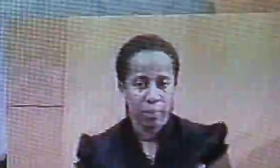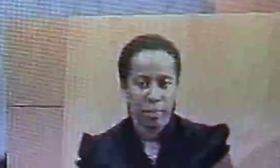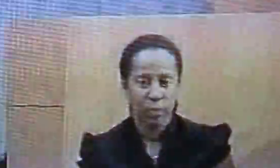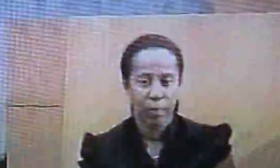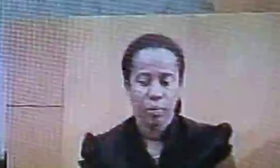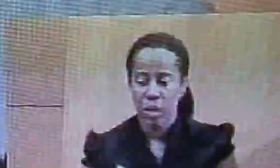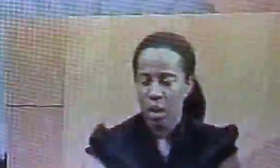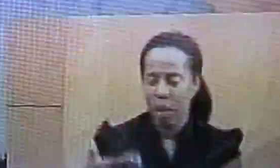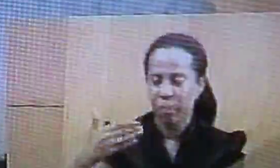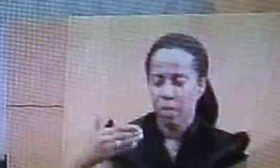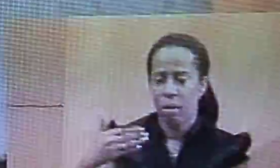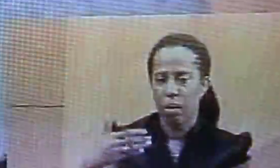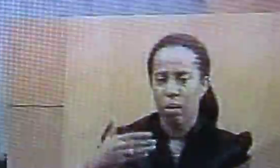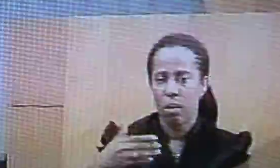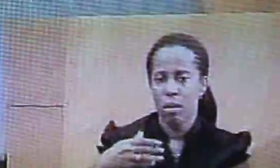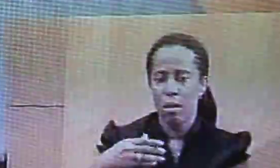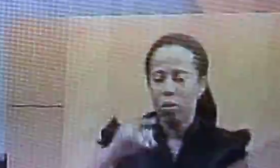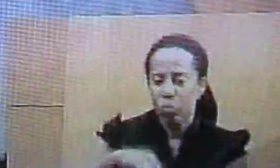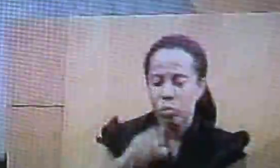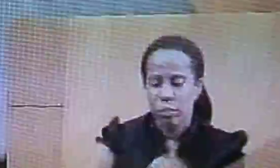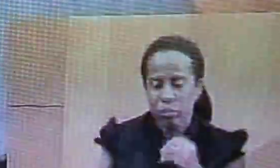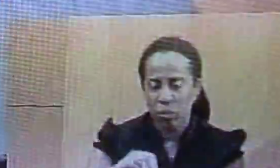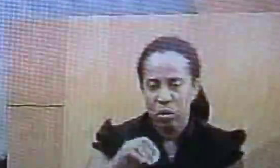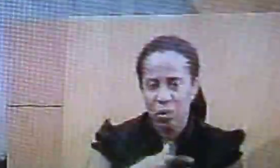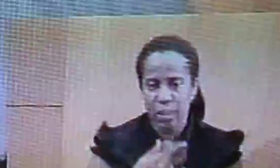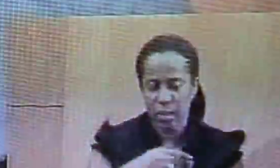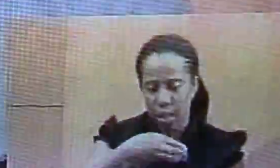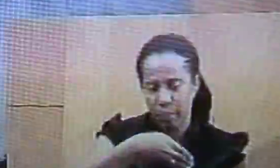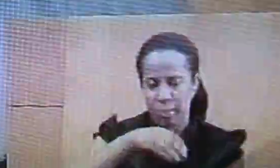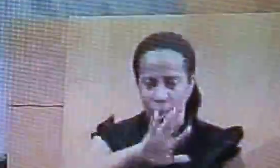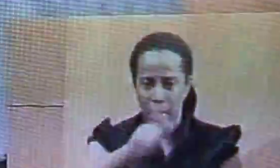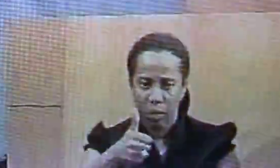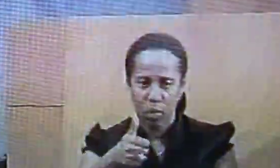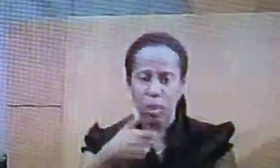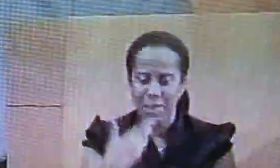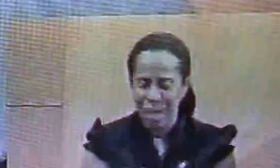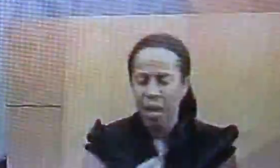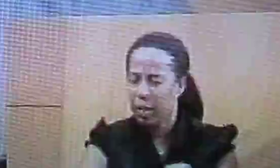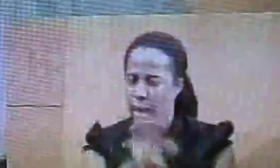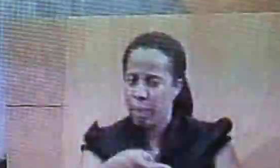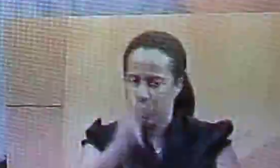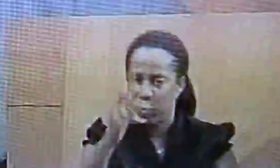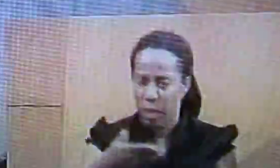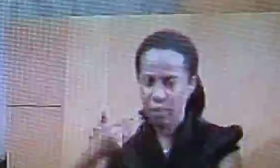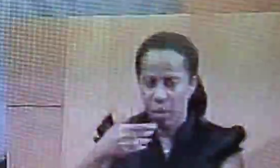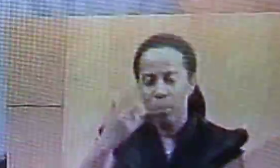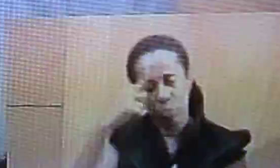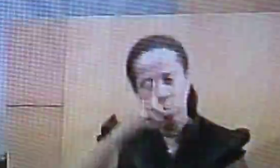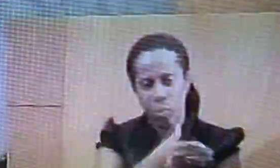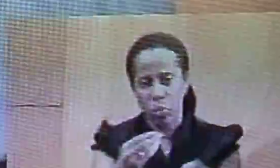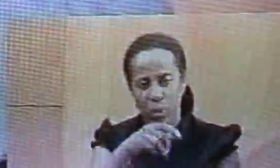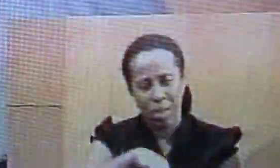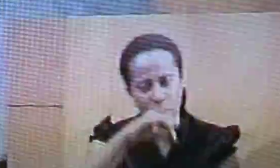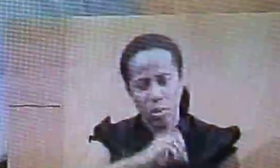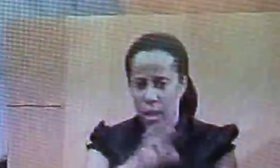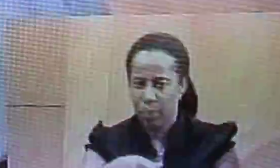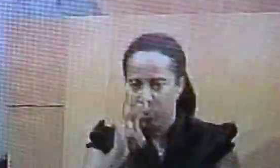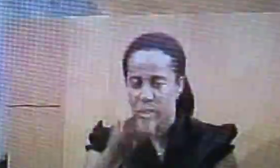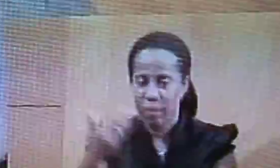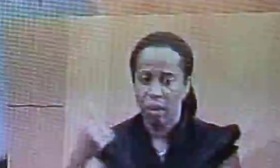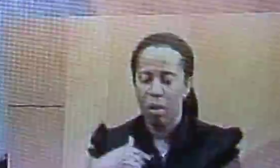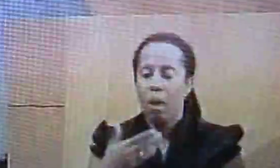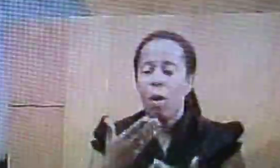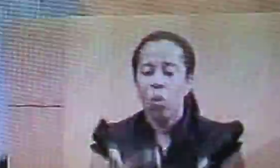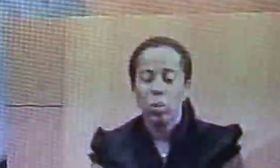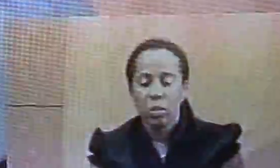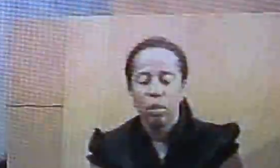Avant, on était sous le M51. D'ailleurs, je dois dire que c'était plus transparent, plus clair, plus facile à lire pour beaucoup d'élus. Puis, les